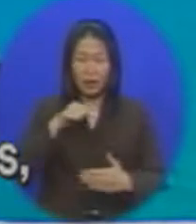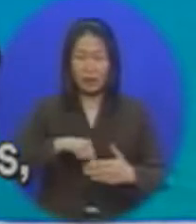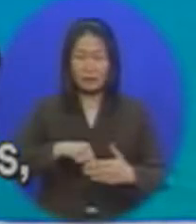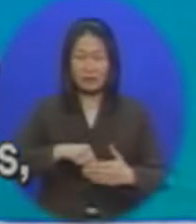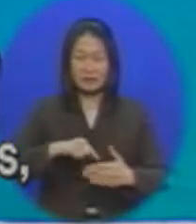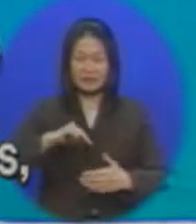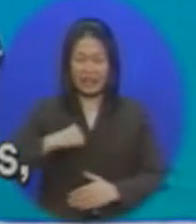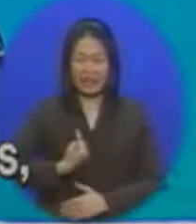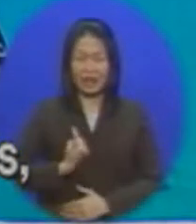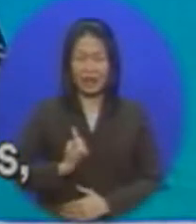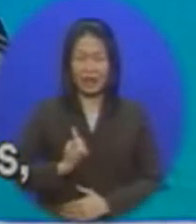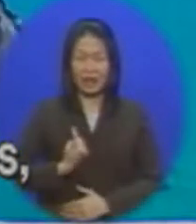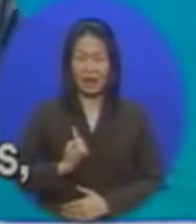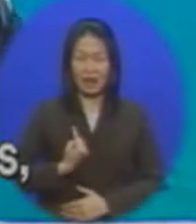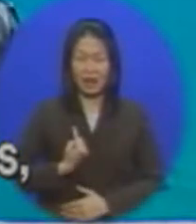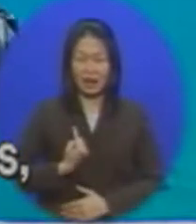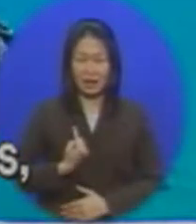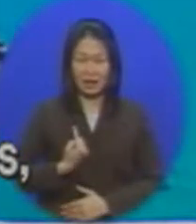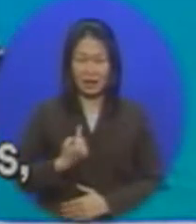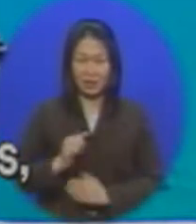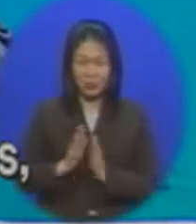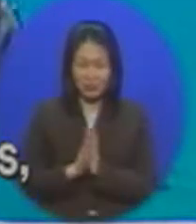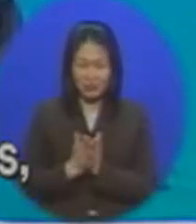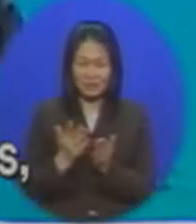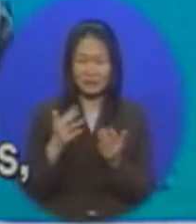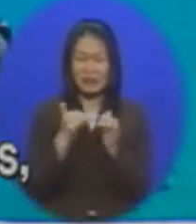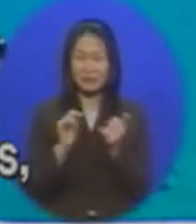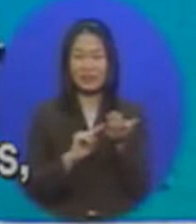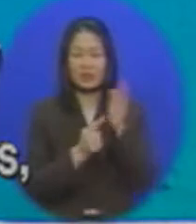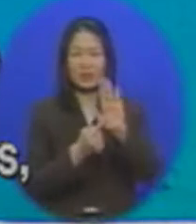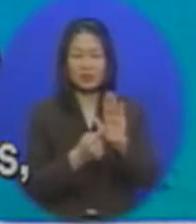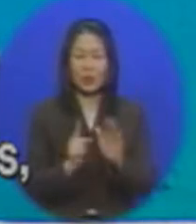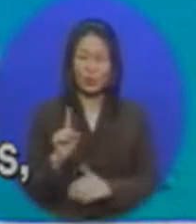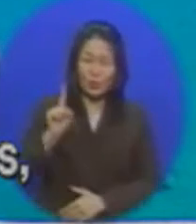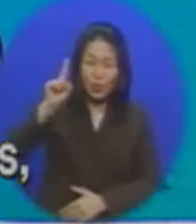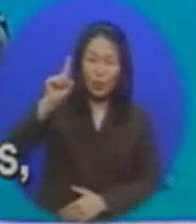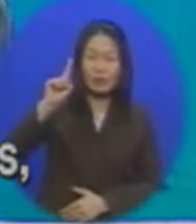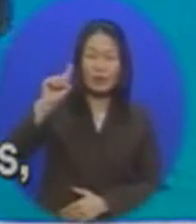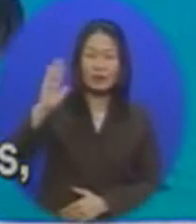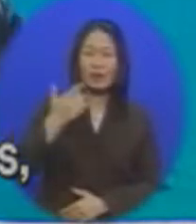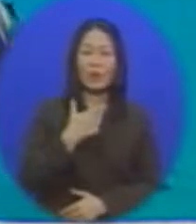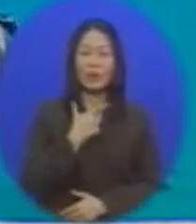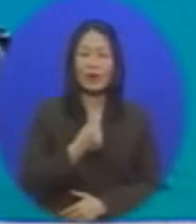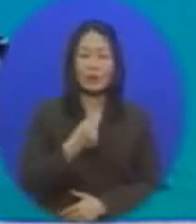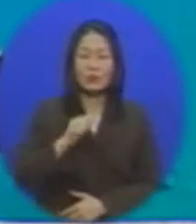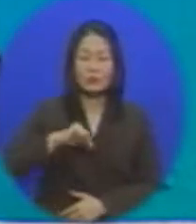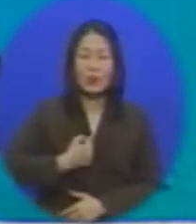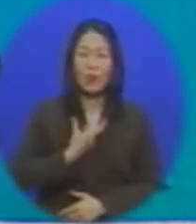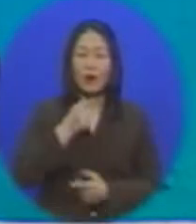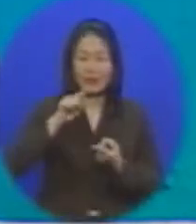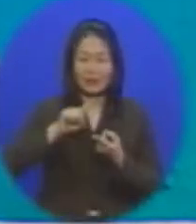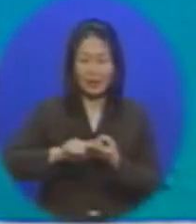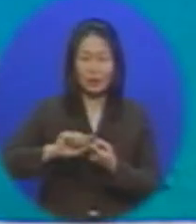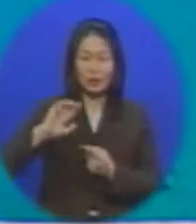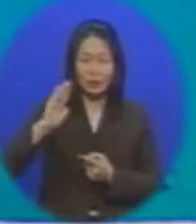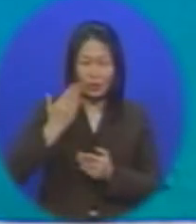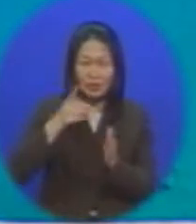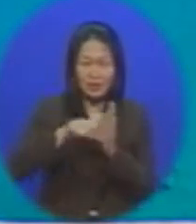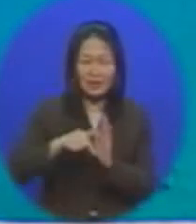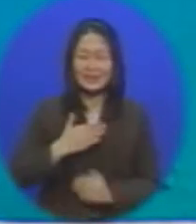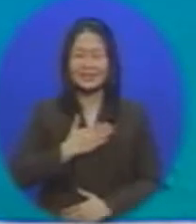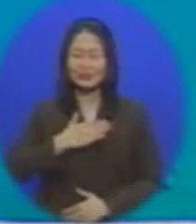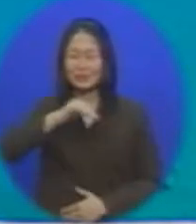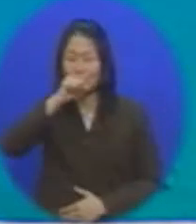다 자기가 사람들에게 드러나기 원하고 높아지기 원하고 자기 원하는 대로 되어야 기분이 좋고